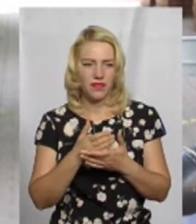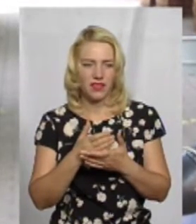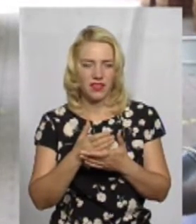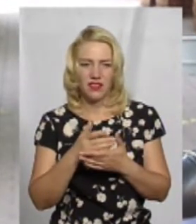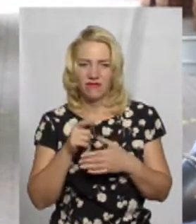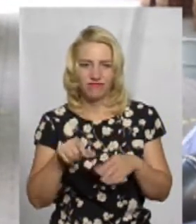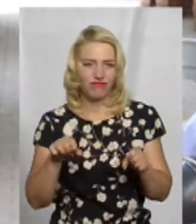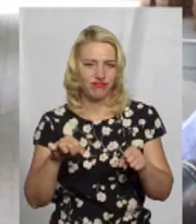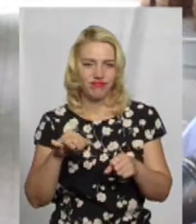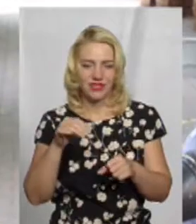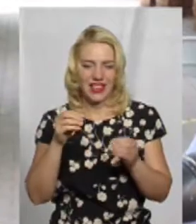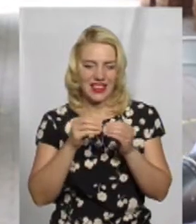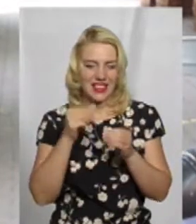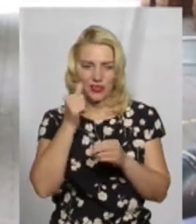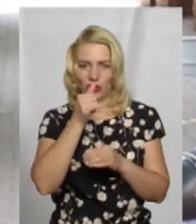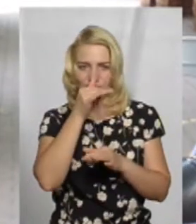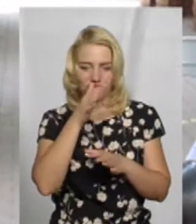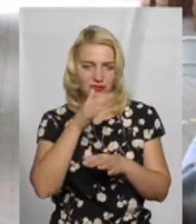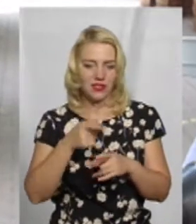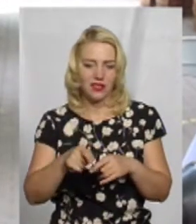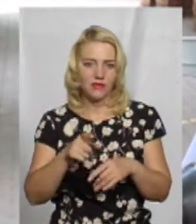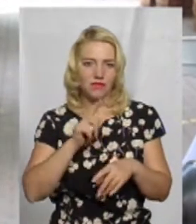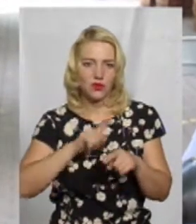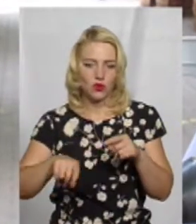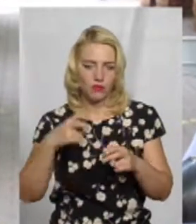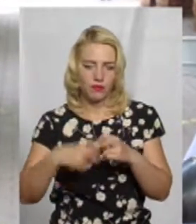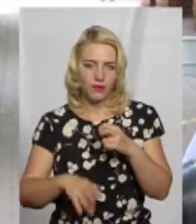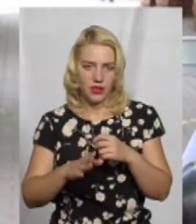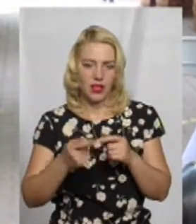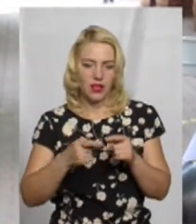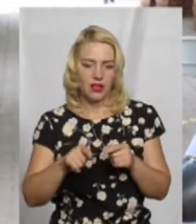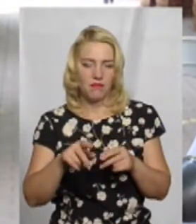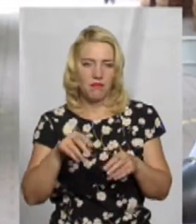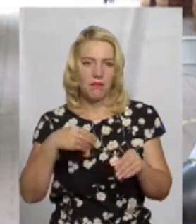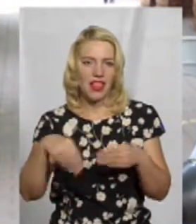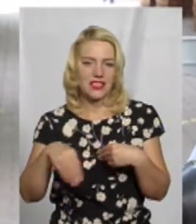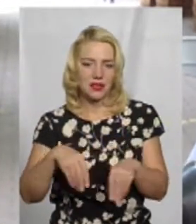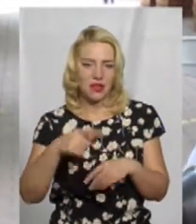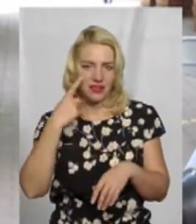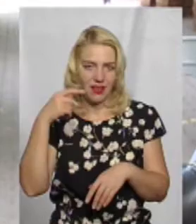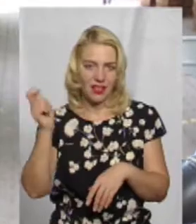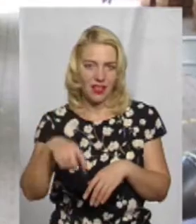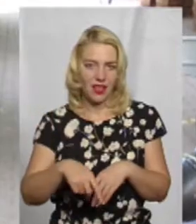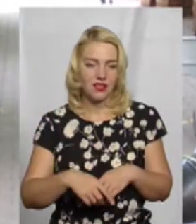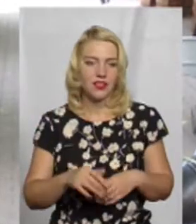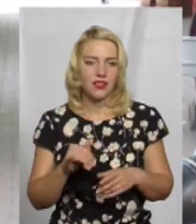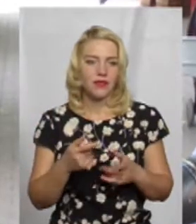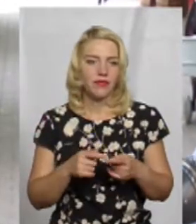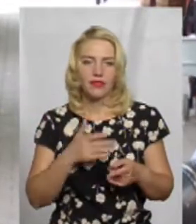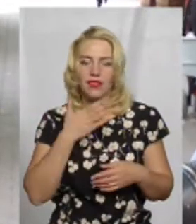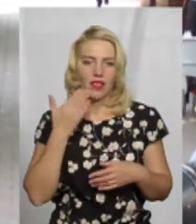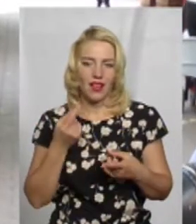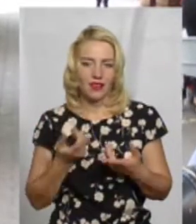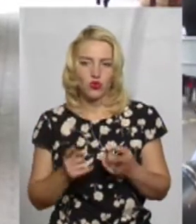10 років, тому що ну, він пластмасовий, по-перше. По-друге, виробництво Китаю, воно якось не